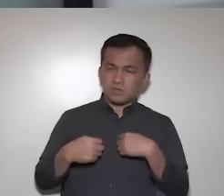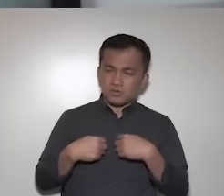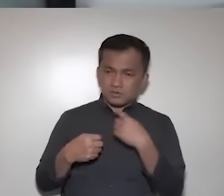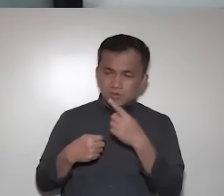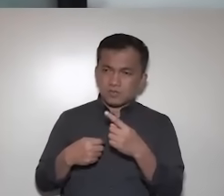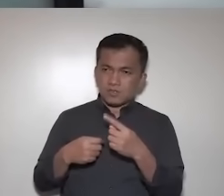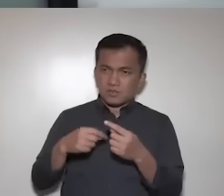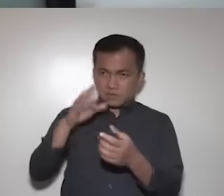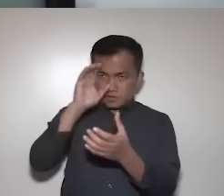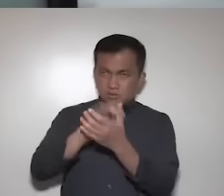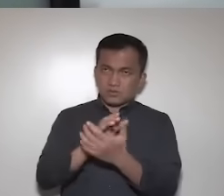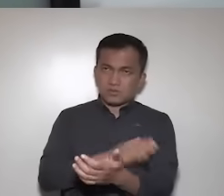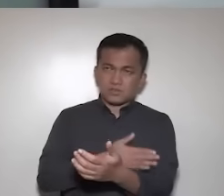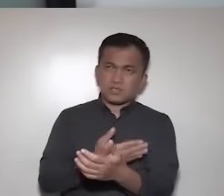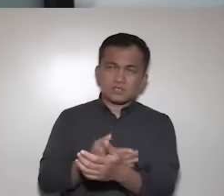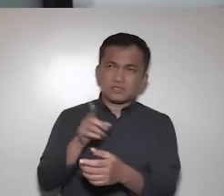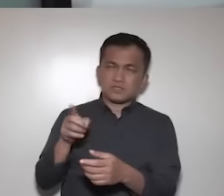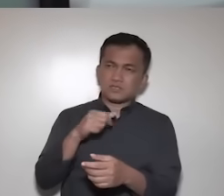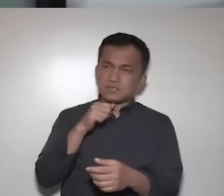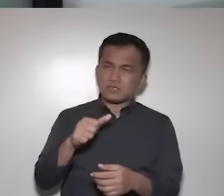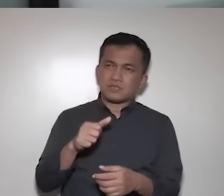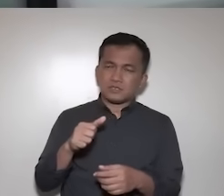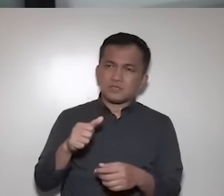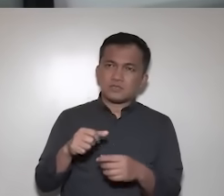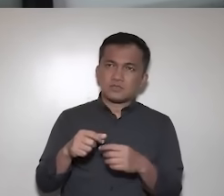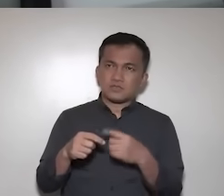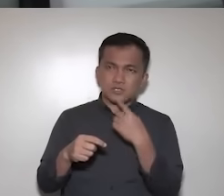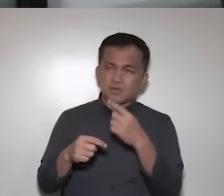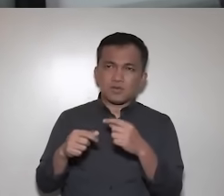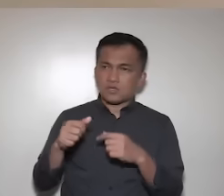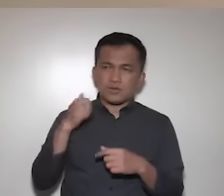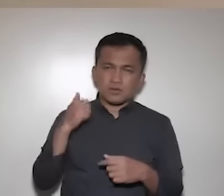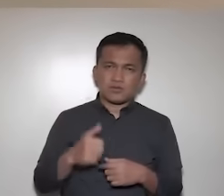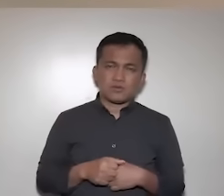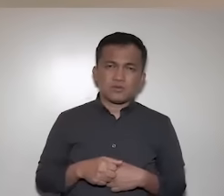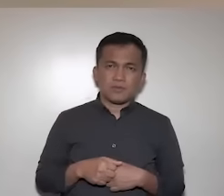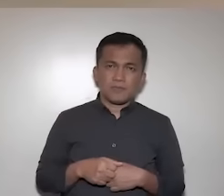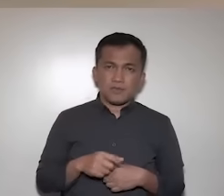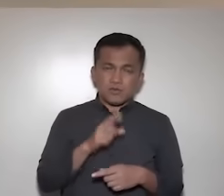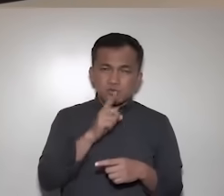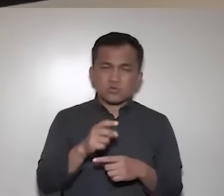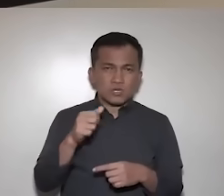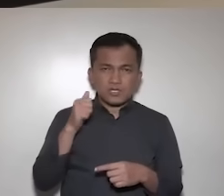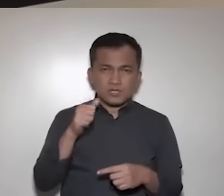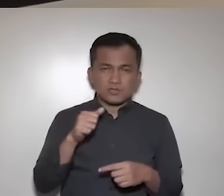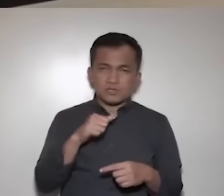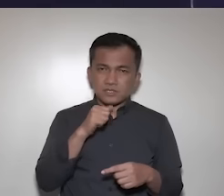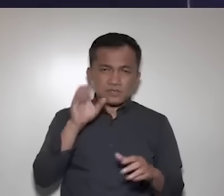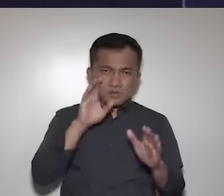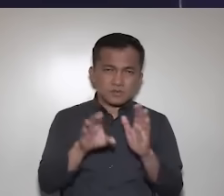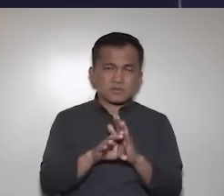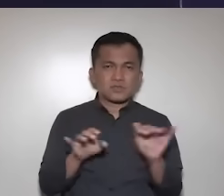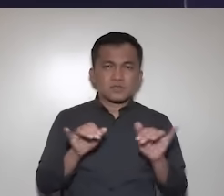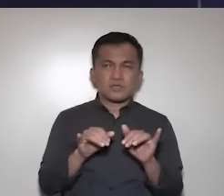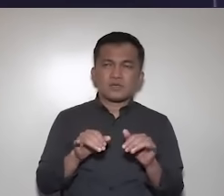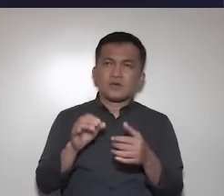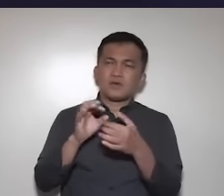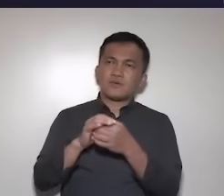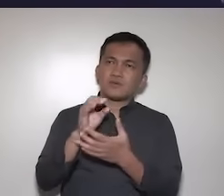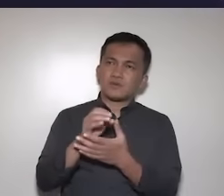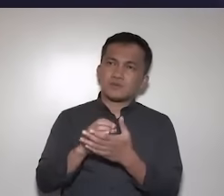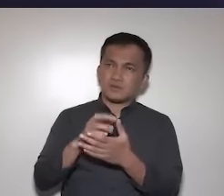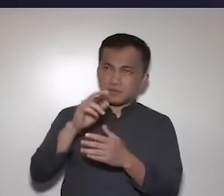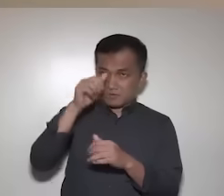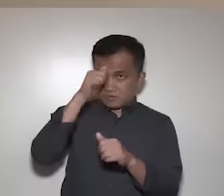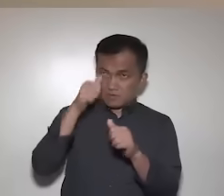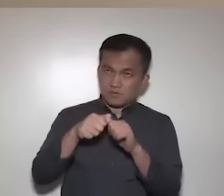at anak po ako yun, hindi na po siya nag-ano. Sabi ko, ayoko din. Kung talagang ayaw mo, hindi ka nagpa-picture ng ganyan. Eh, siyempre nga, remembrance